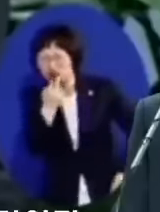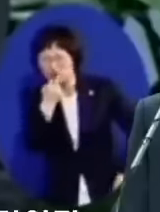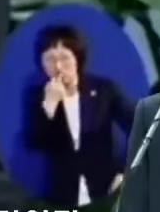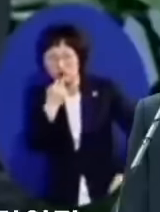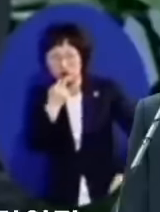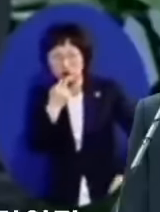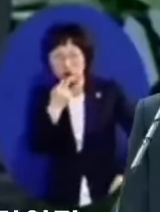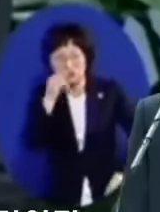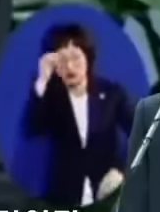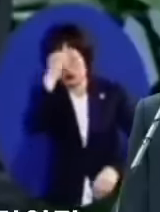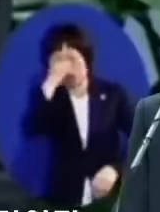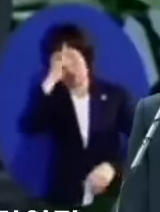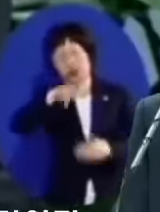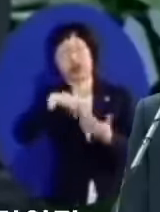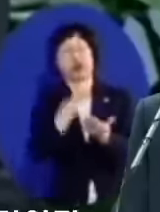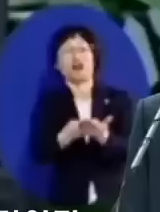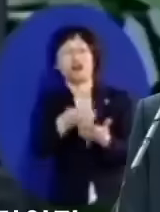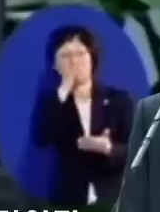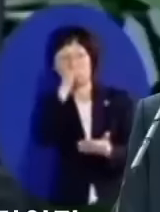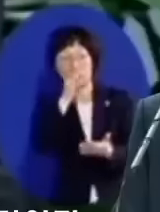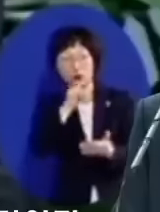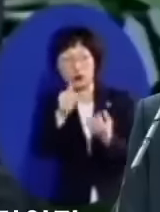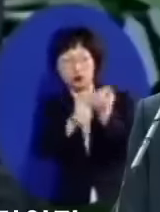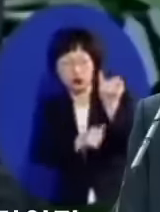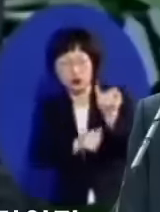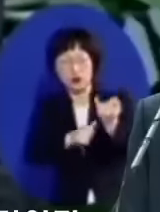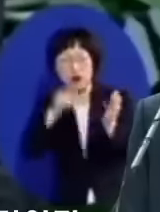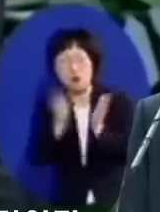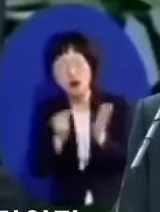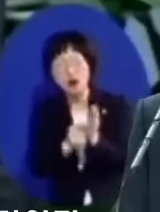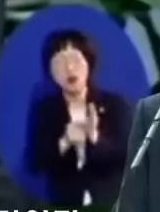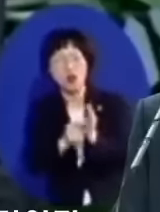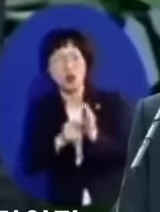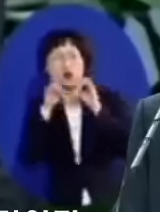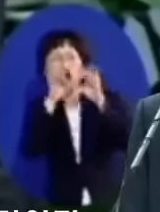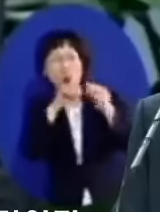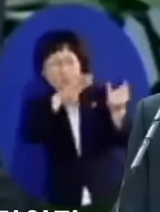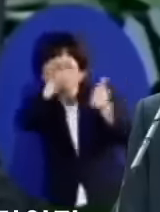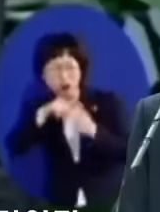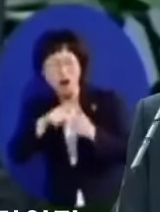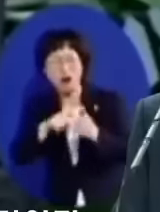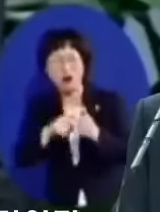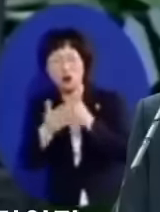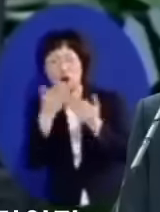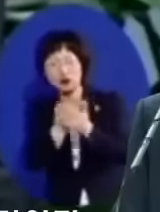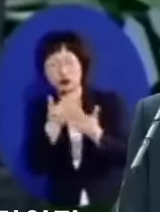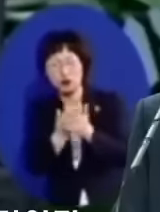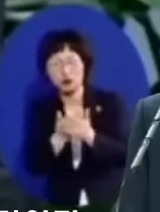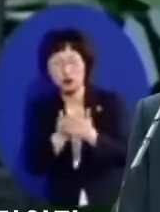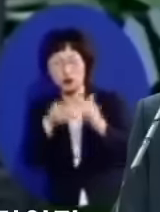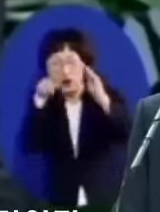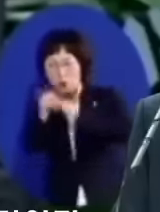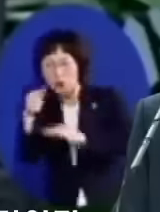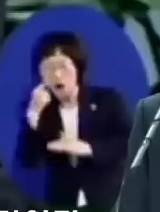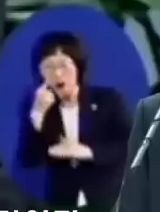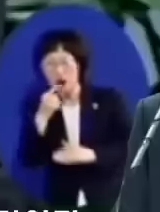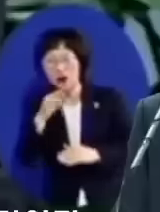기절을 해서 쓰러져 있어요. 그래 부인이 빨리 집에 와서 도와달라고 해서 가니까 굴굴굴